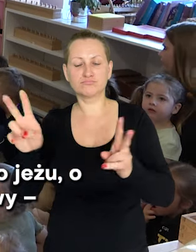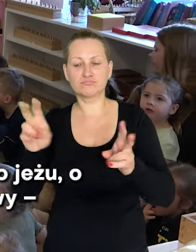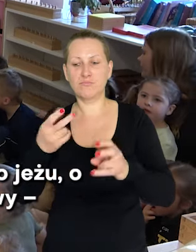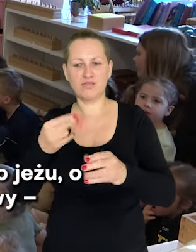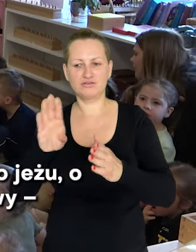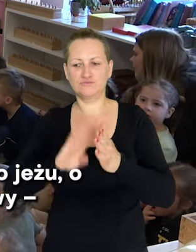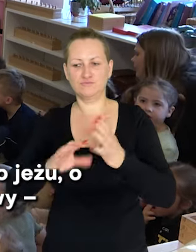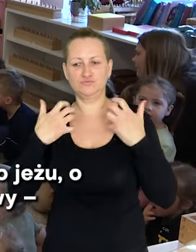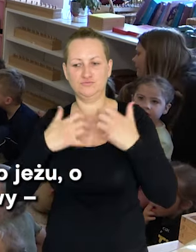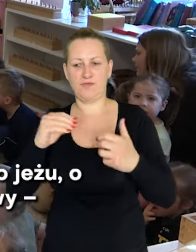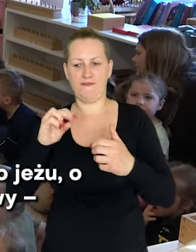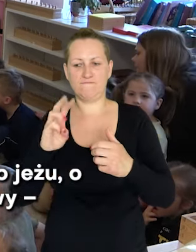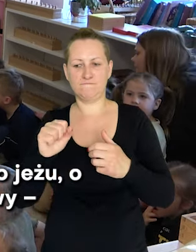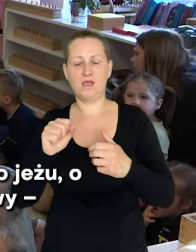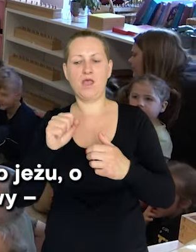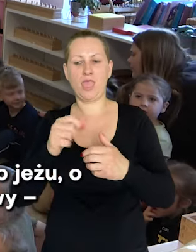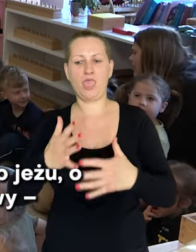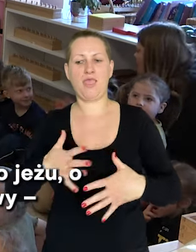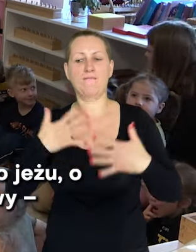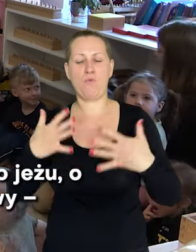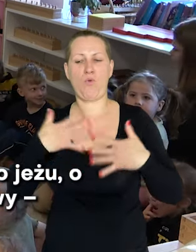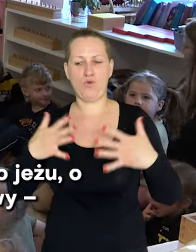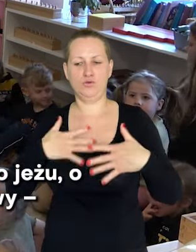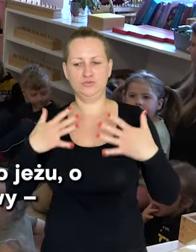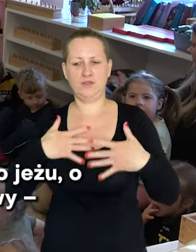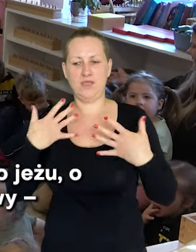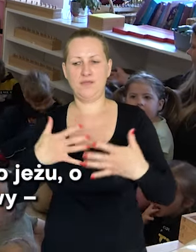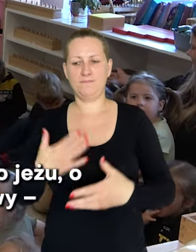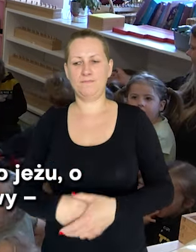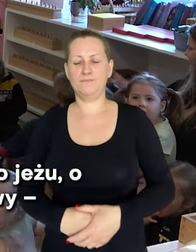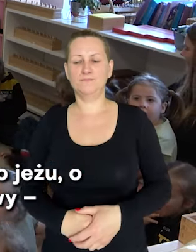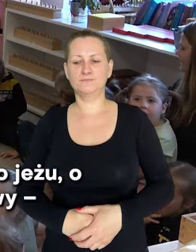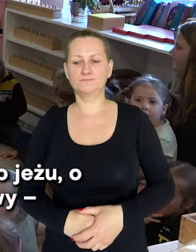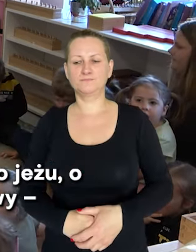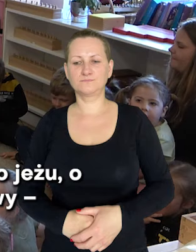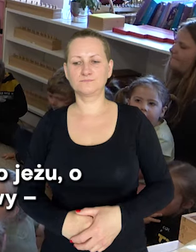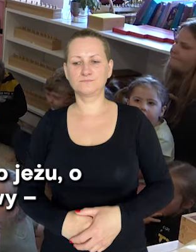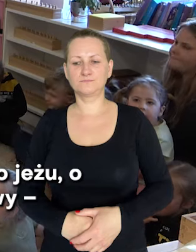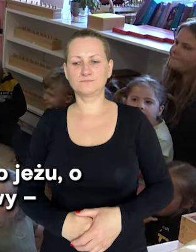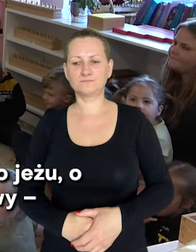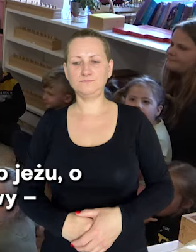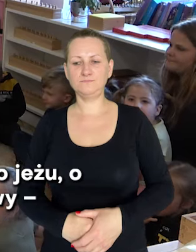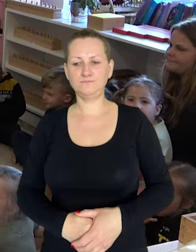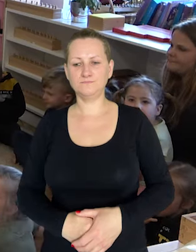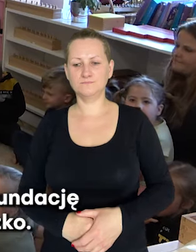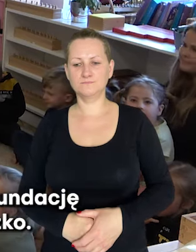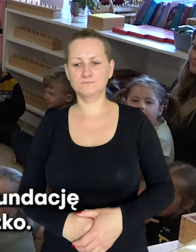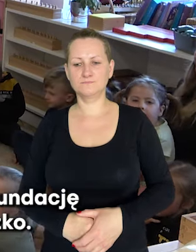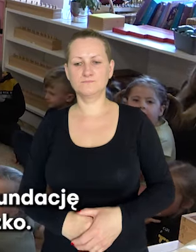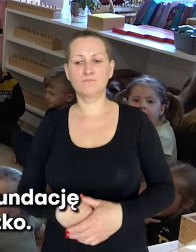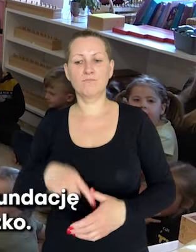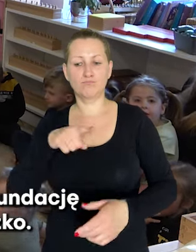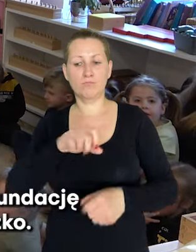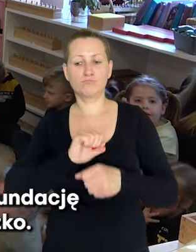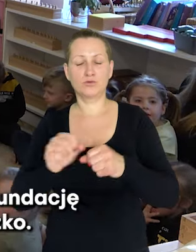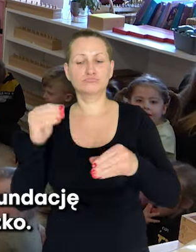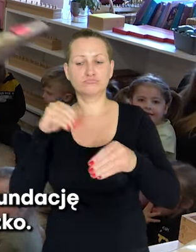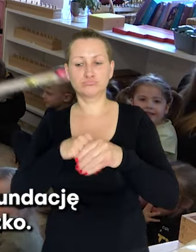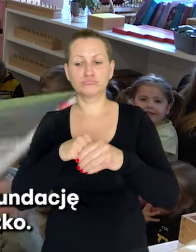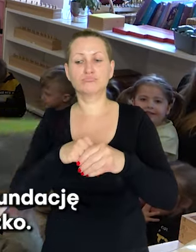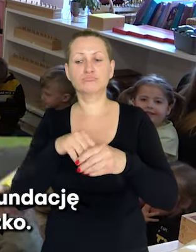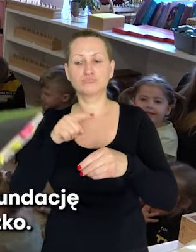myszce z kolekcji Niezwykłe zwierzęta Ewy, onkodekalog emocji. To jest zestaw baśni,